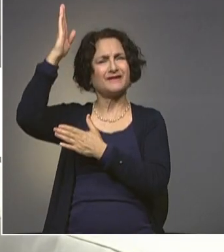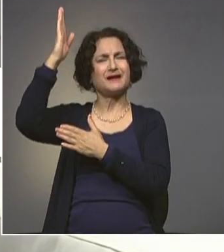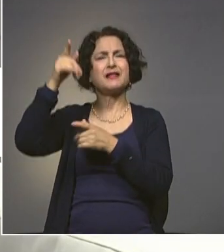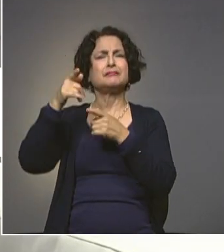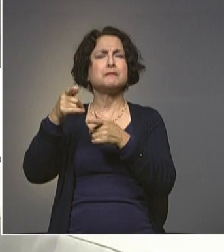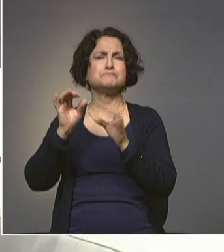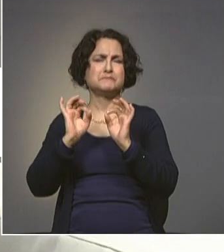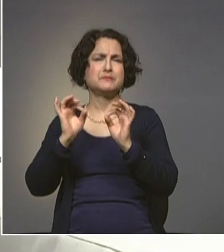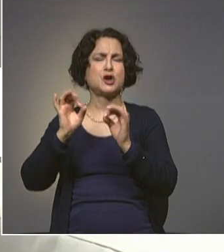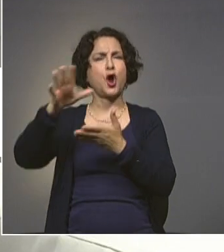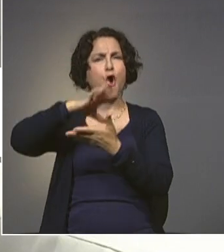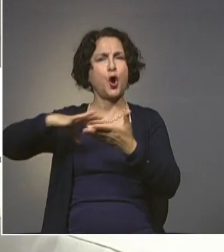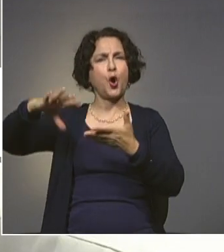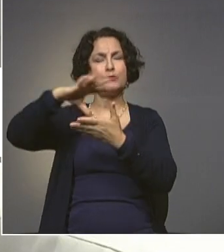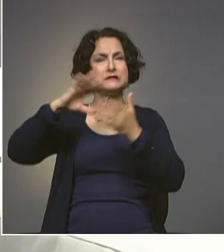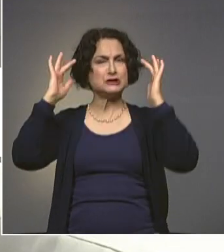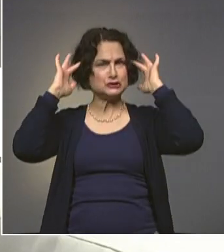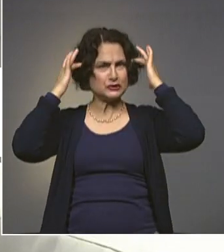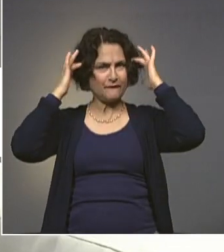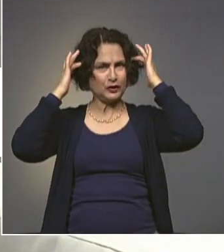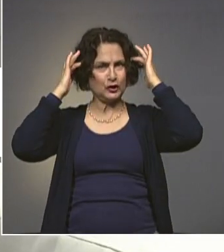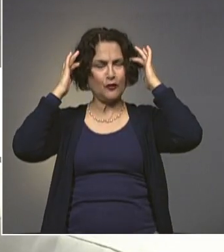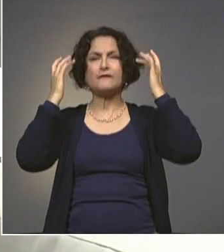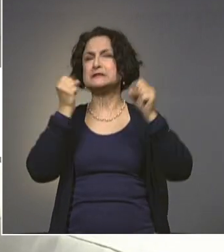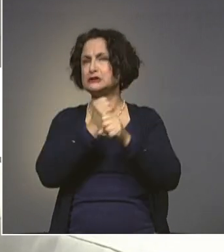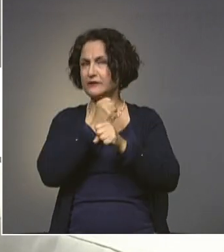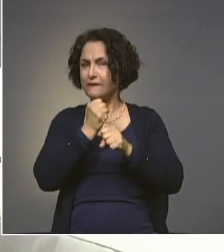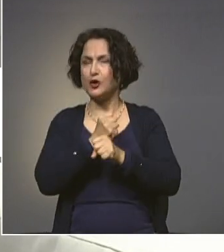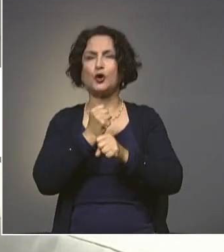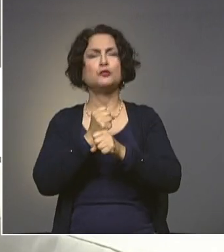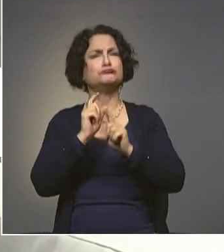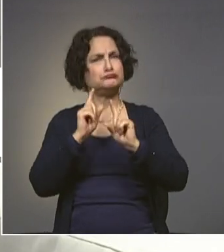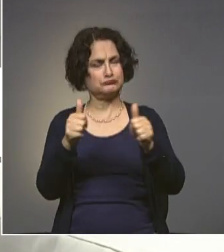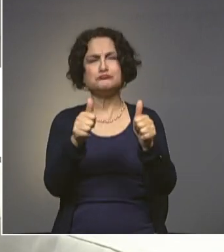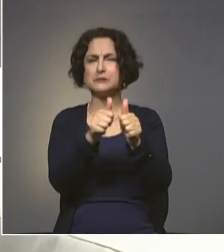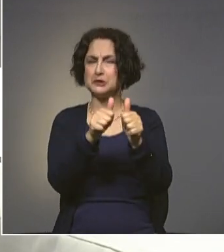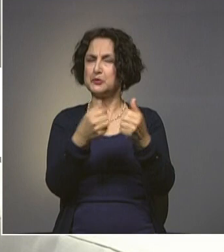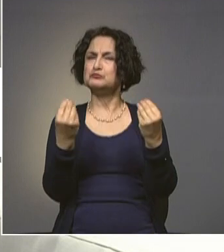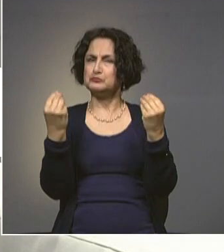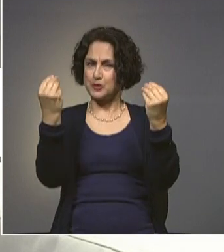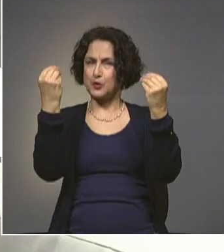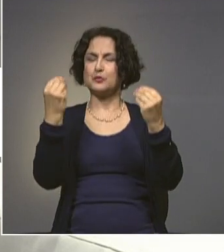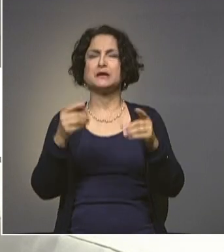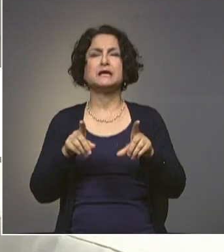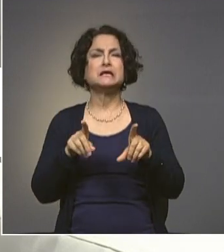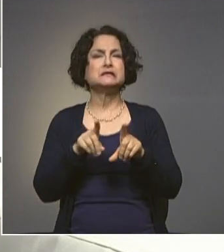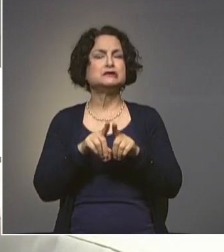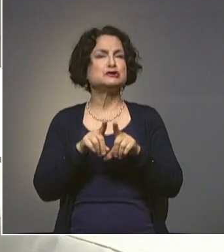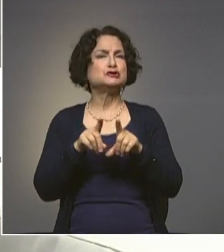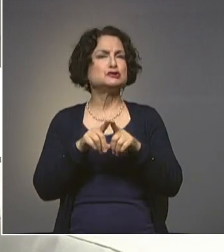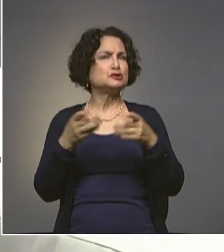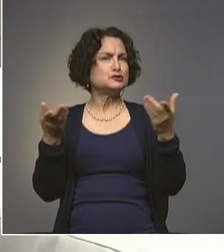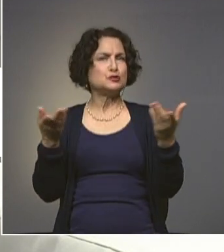на животновъдството можем да си партнираме много добре. С Суббиотех във Франция, пък